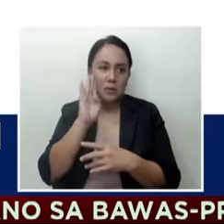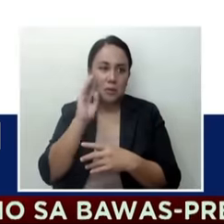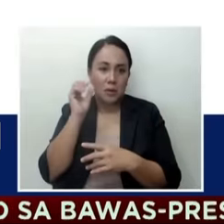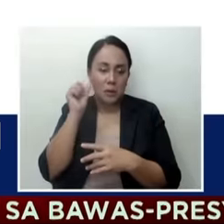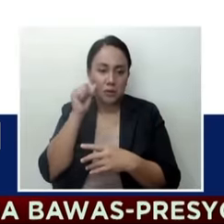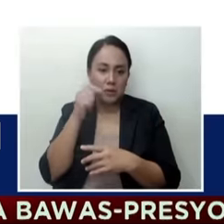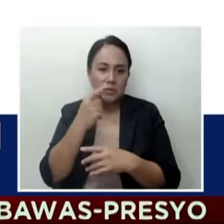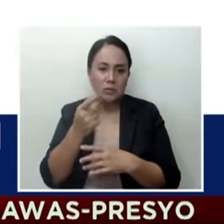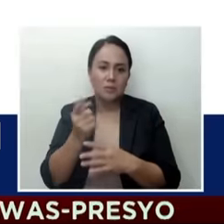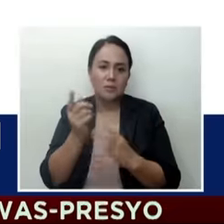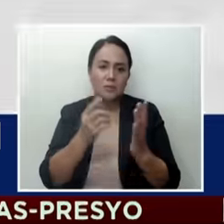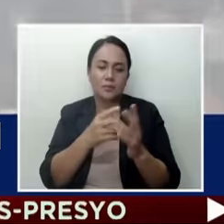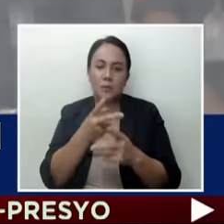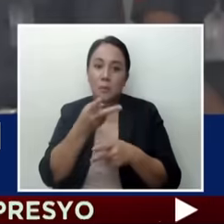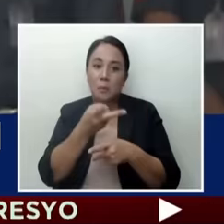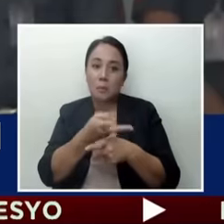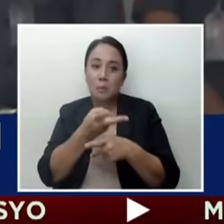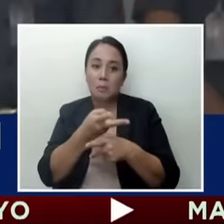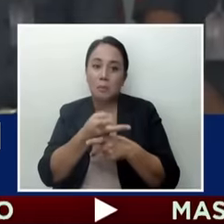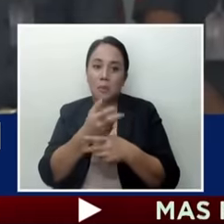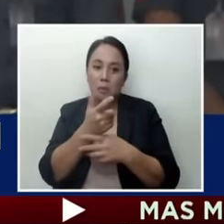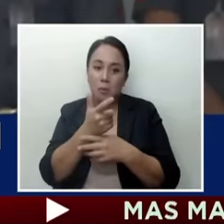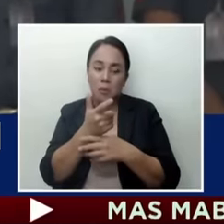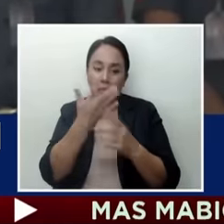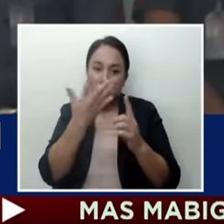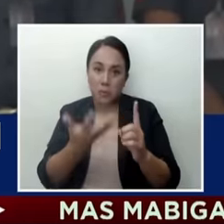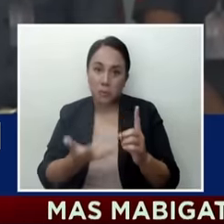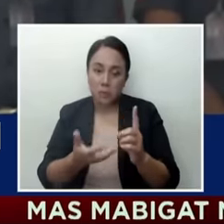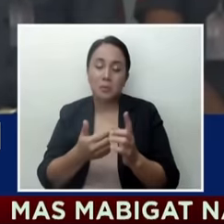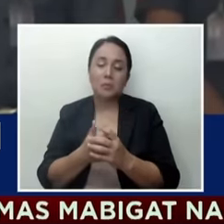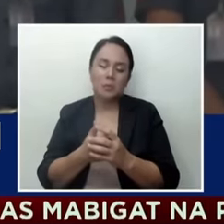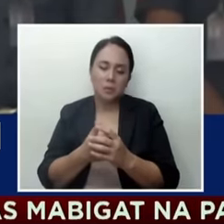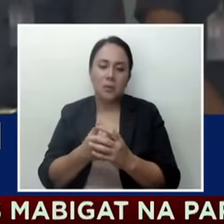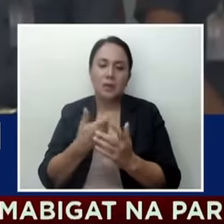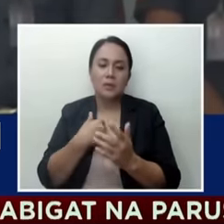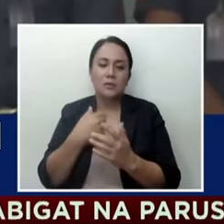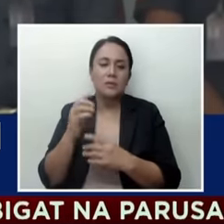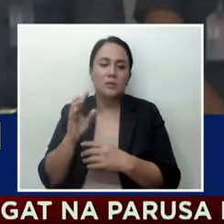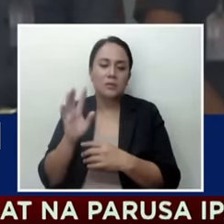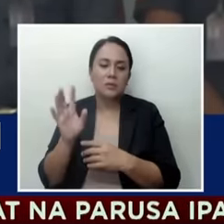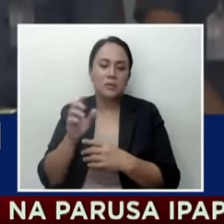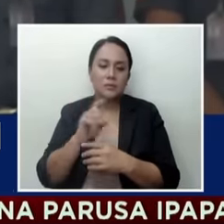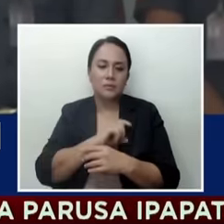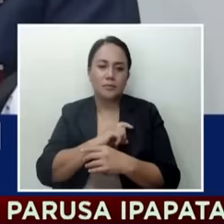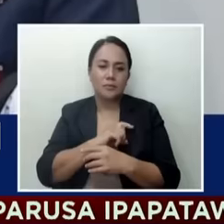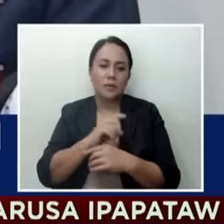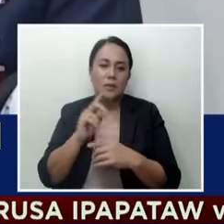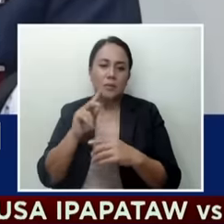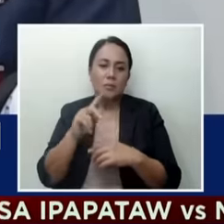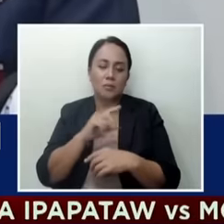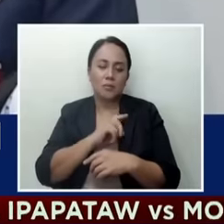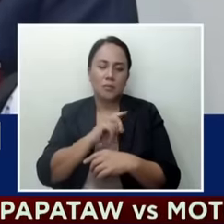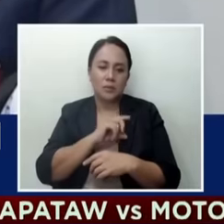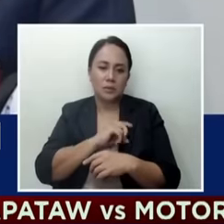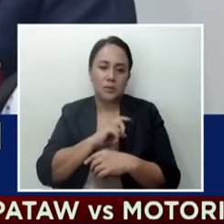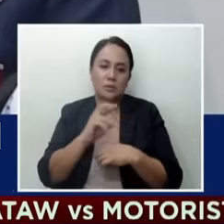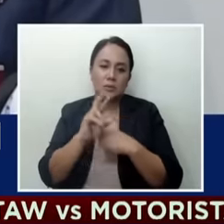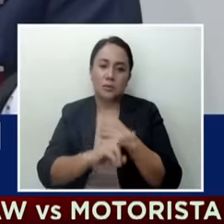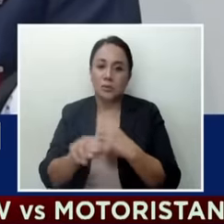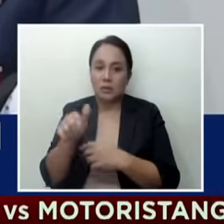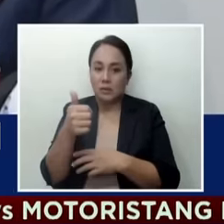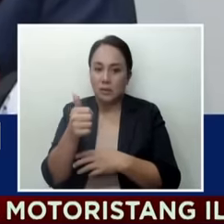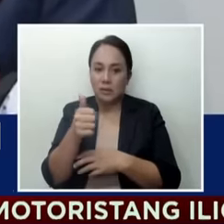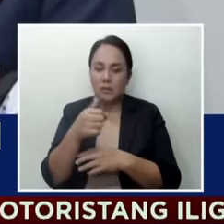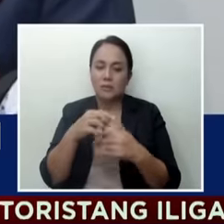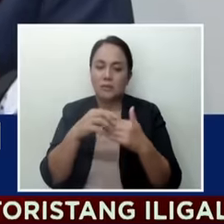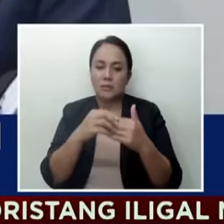ang nagsilbing lookout sa gunman. Inatasan na rin ang Deputy Regional Director ng Police Regional Office 10 na pangunahan ang Special